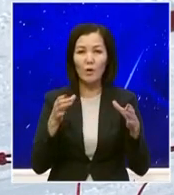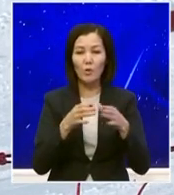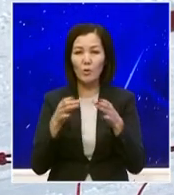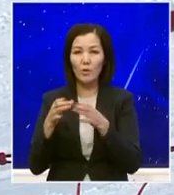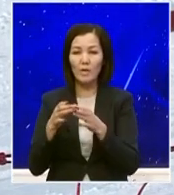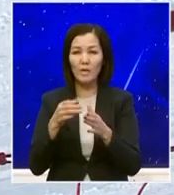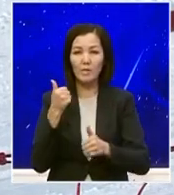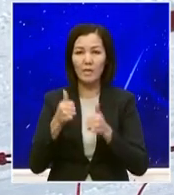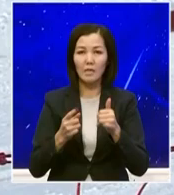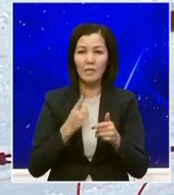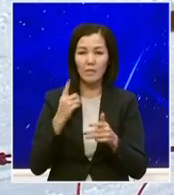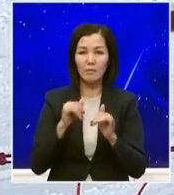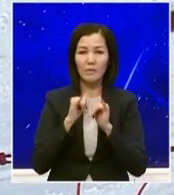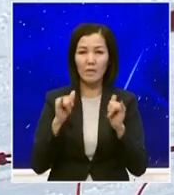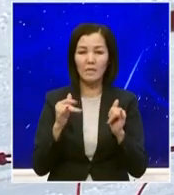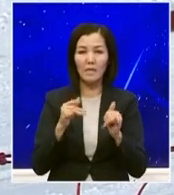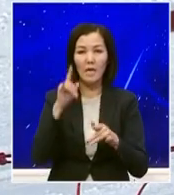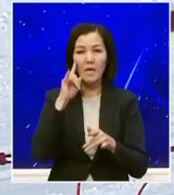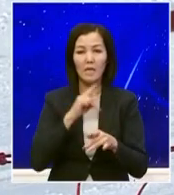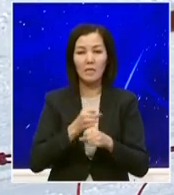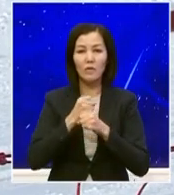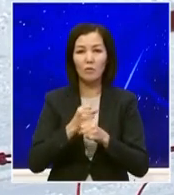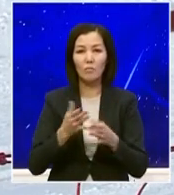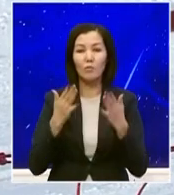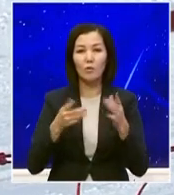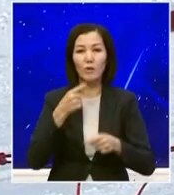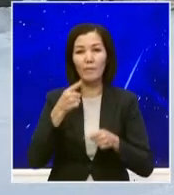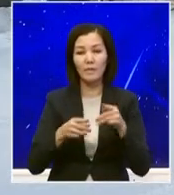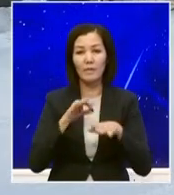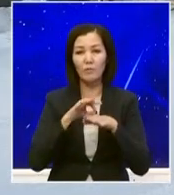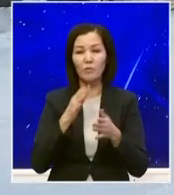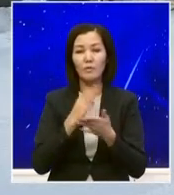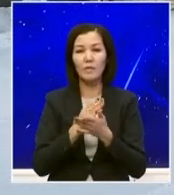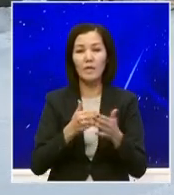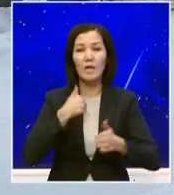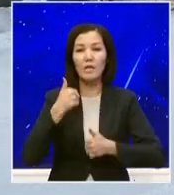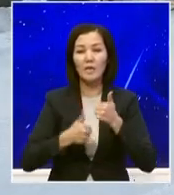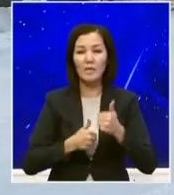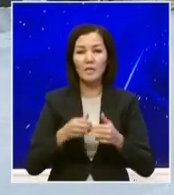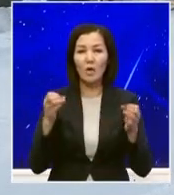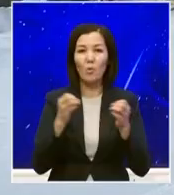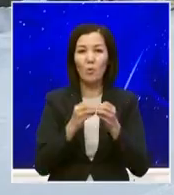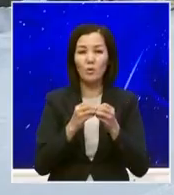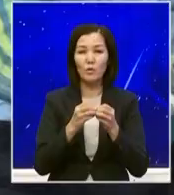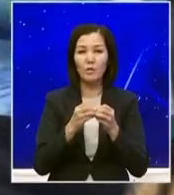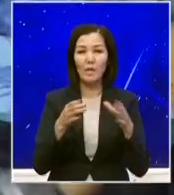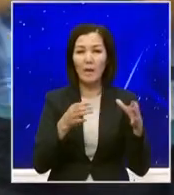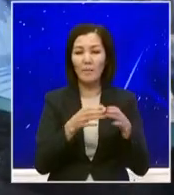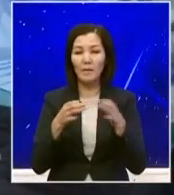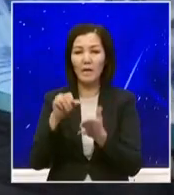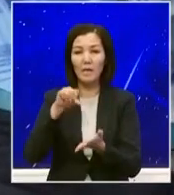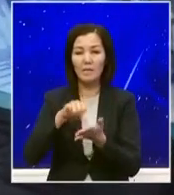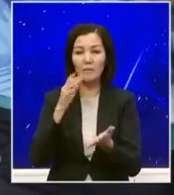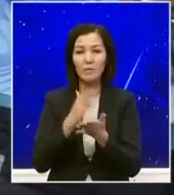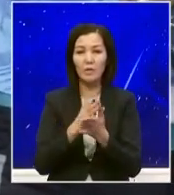жарыстарға қатысып, тәжірибесін арттырмақпыз. Қазақстан кубогы үлкен бәсекелестікпен өтіп жатыр. Жарысқа еліміздің әр аймағынан 10-дан аса команда келіп қатысып